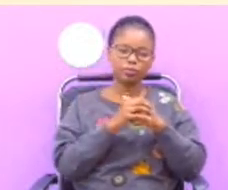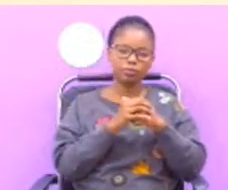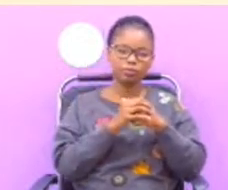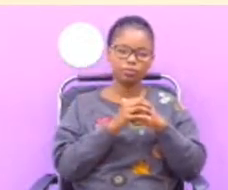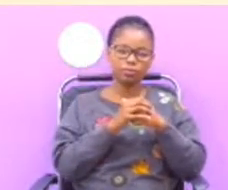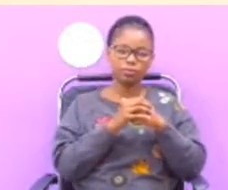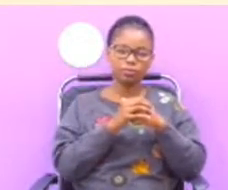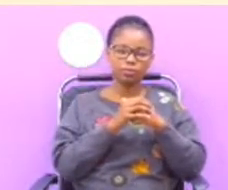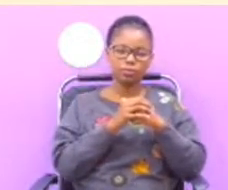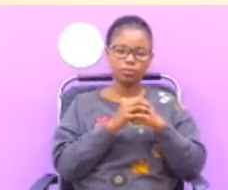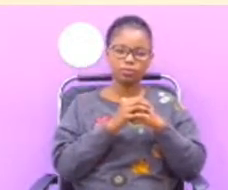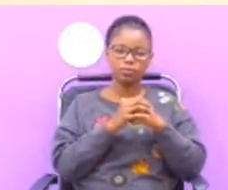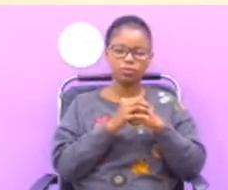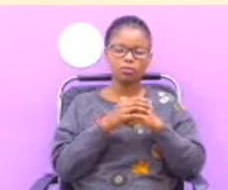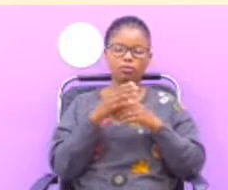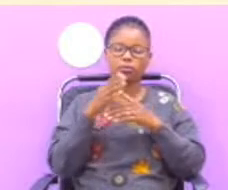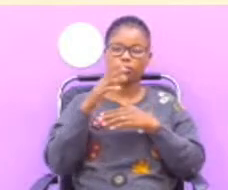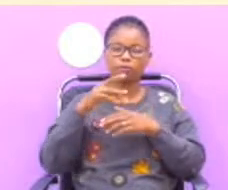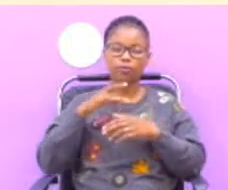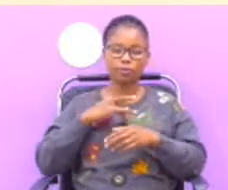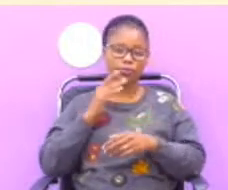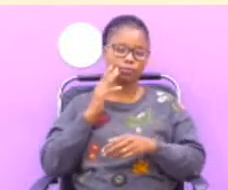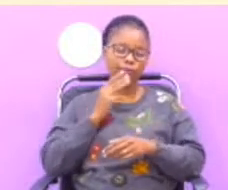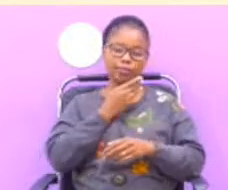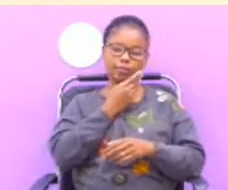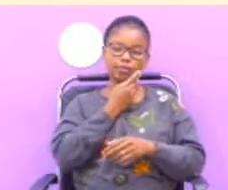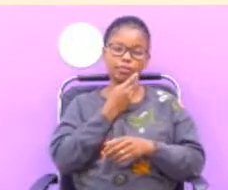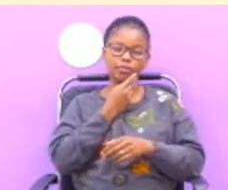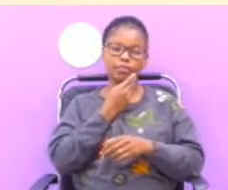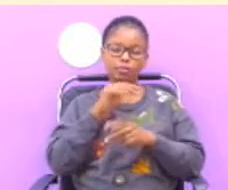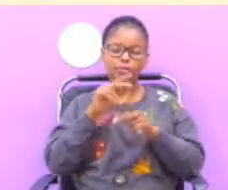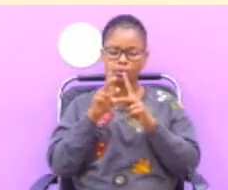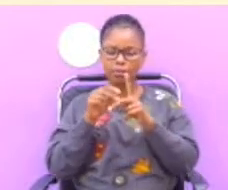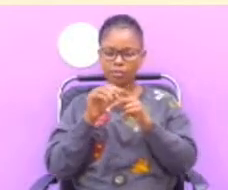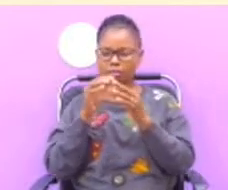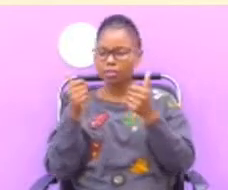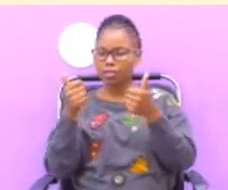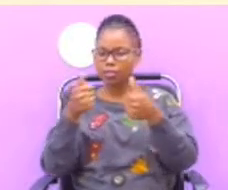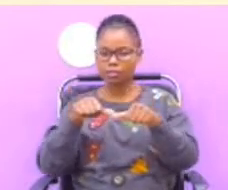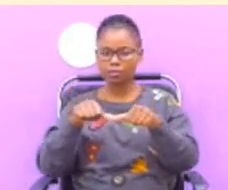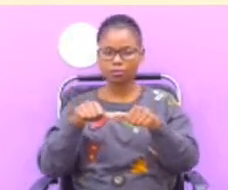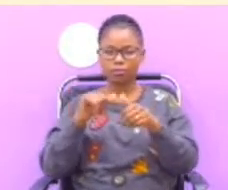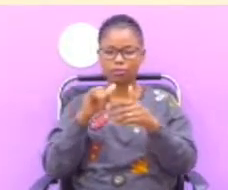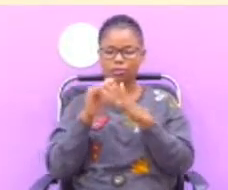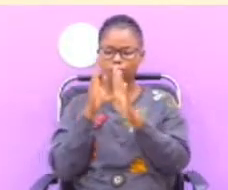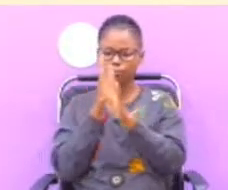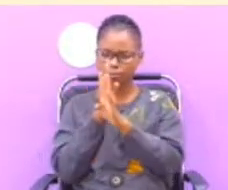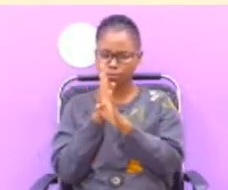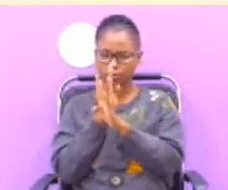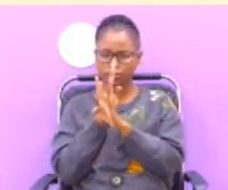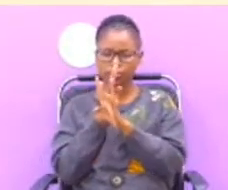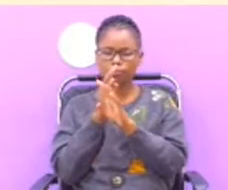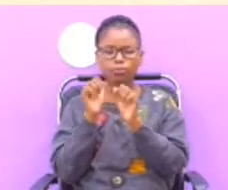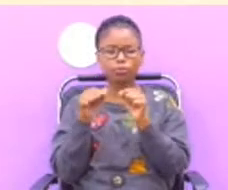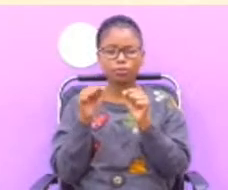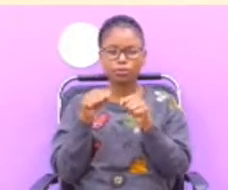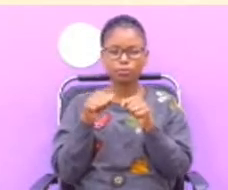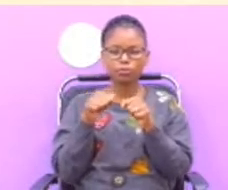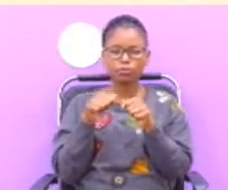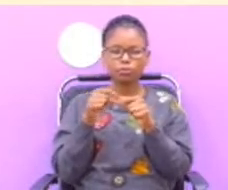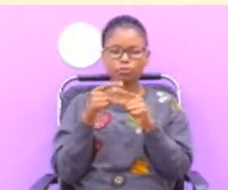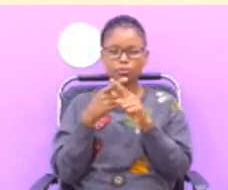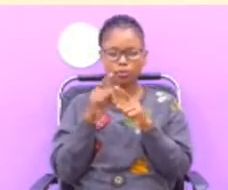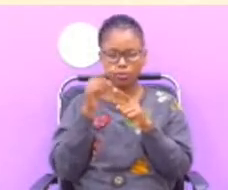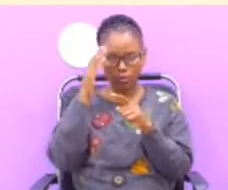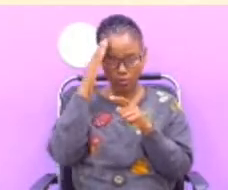Mwadhani aroto yuwele ratha. Gutiri hadu onaha, ogihota kuehitha. None joe hadu